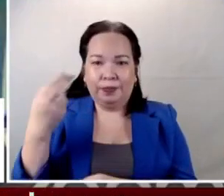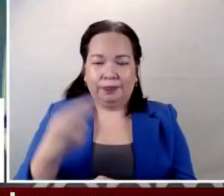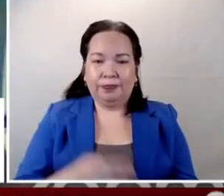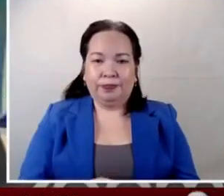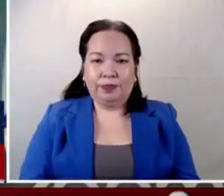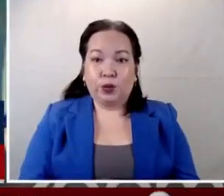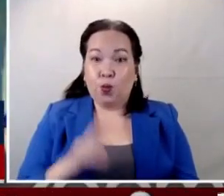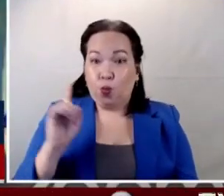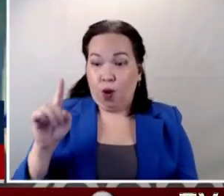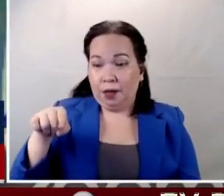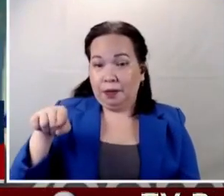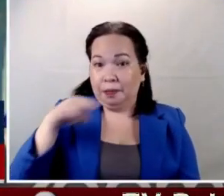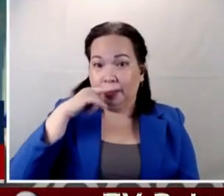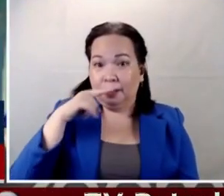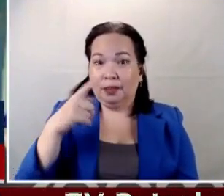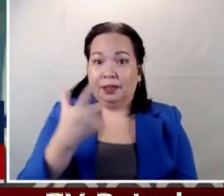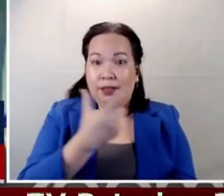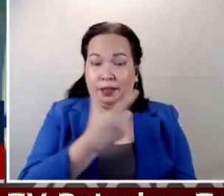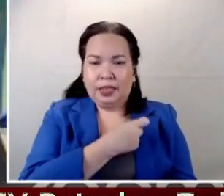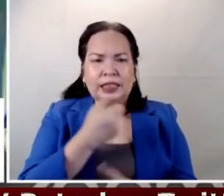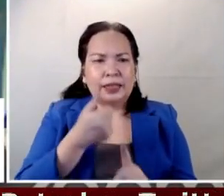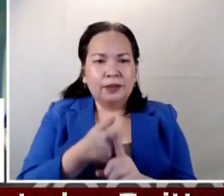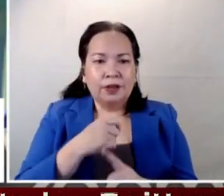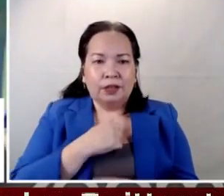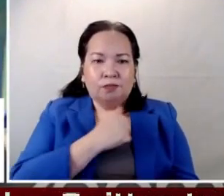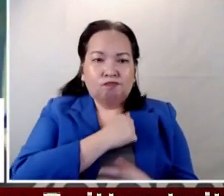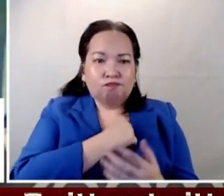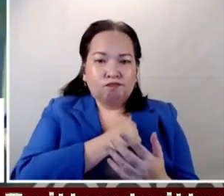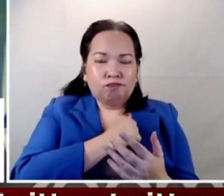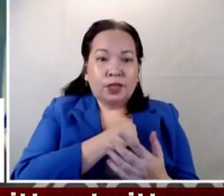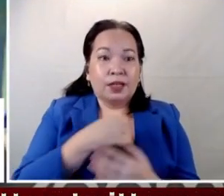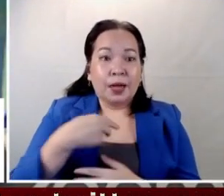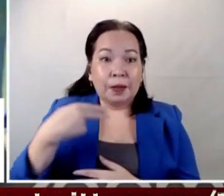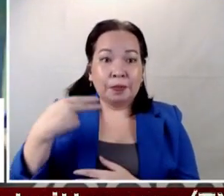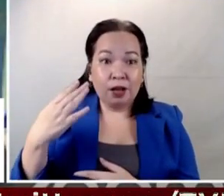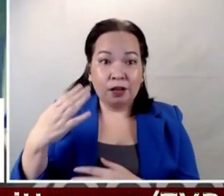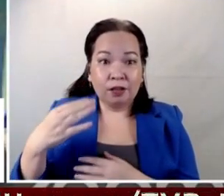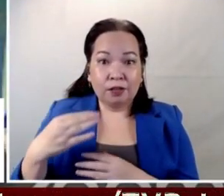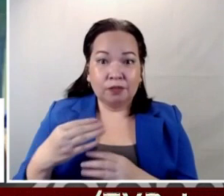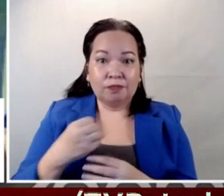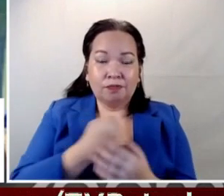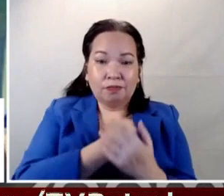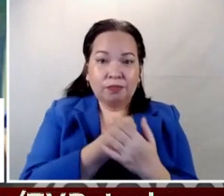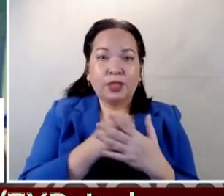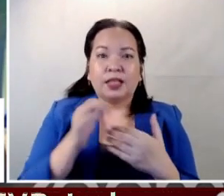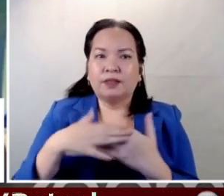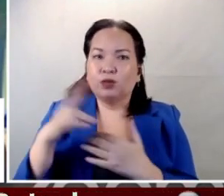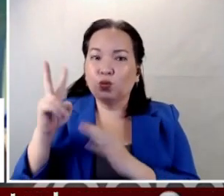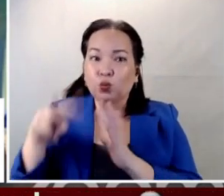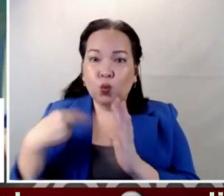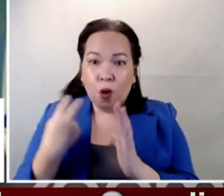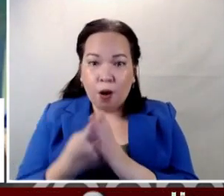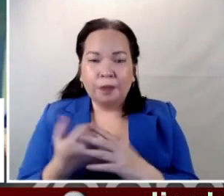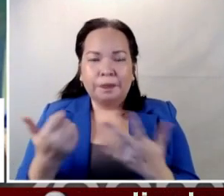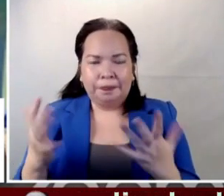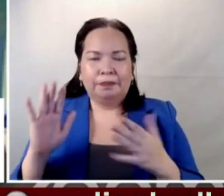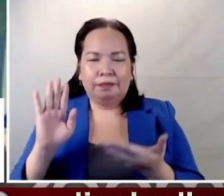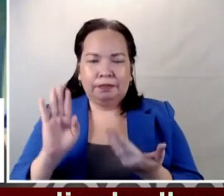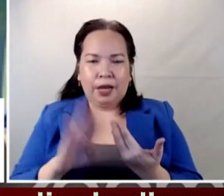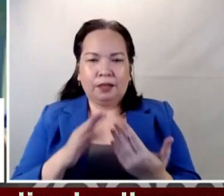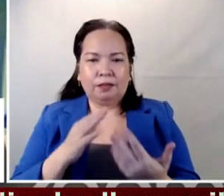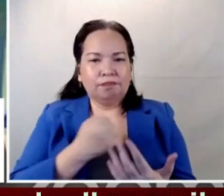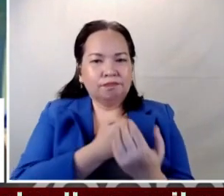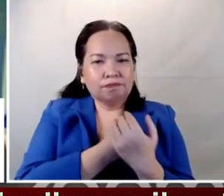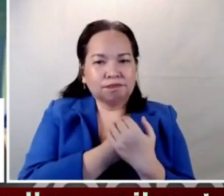na nagkaroon ng pagtaas ng presyon, but after 2 hours, they were able to manage it at naging normal na yung blood pressure ng